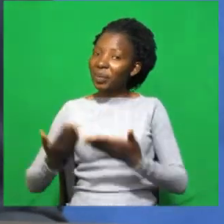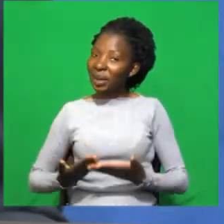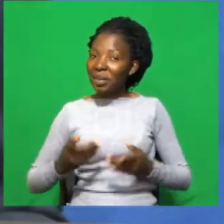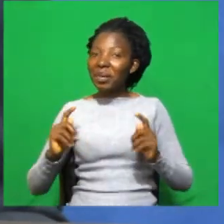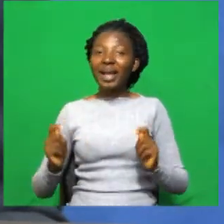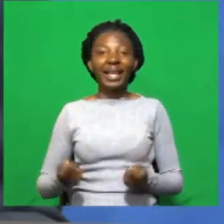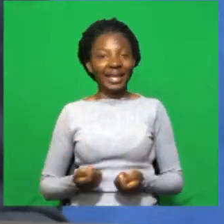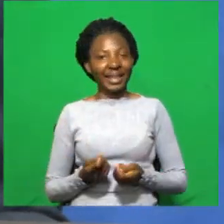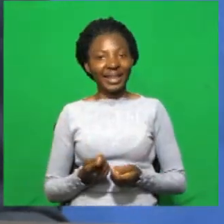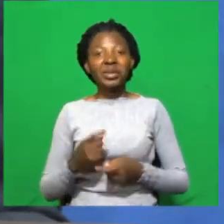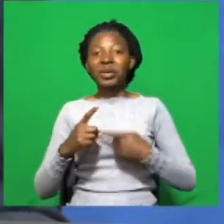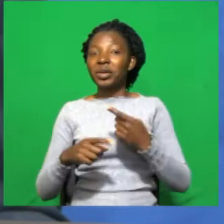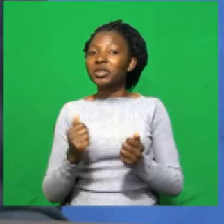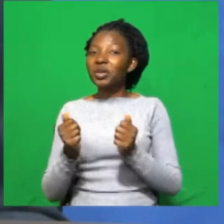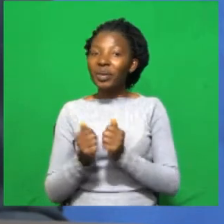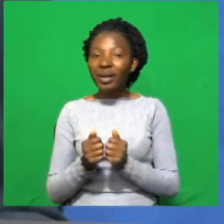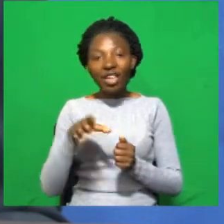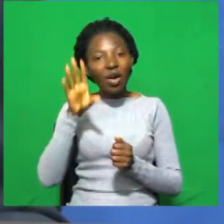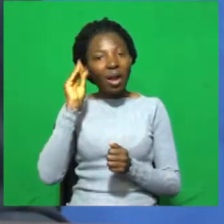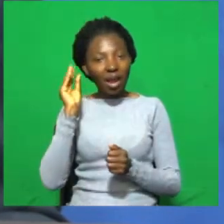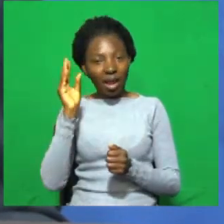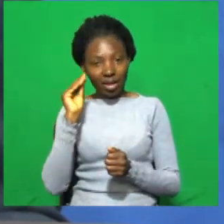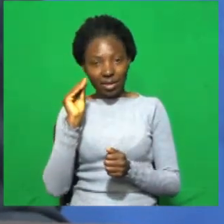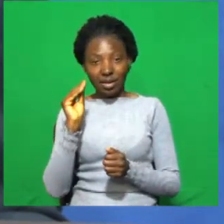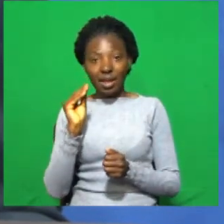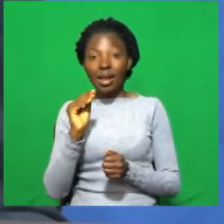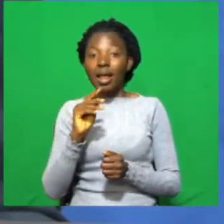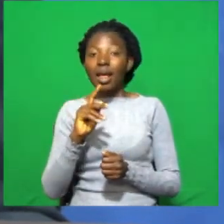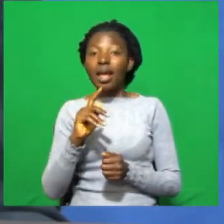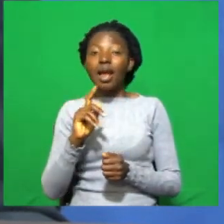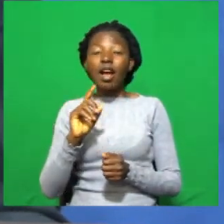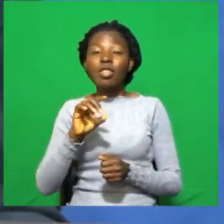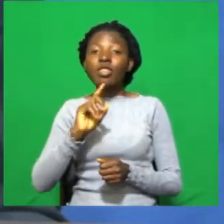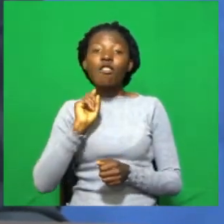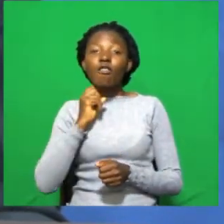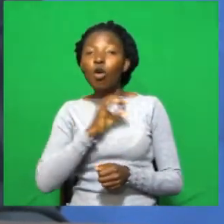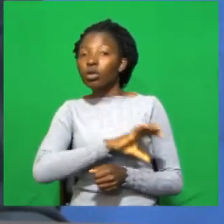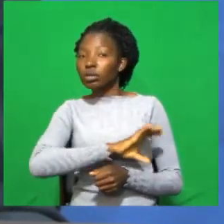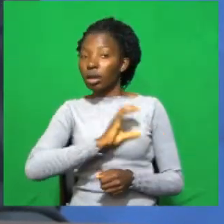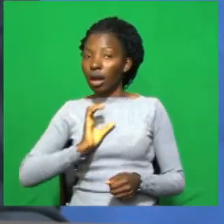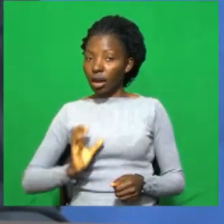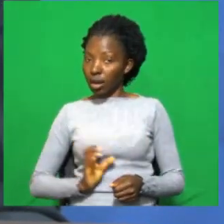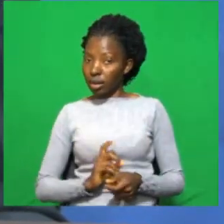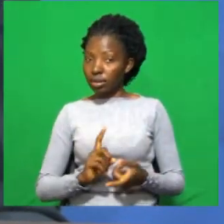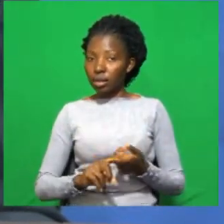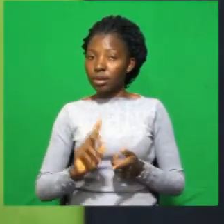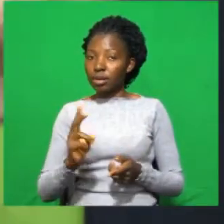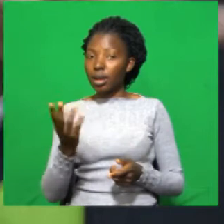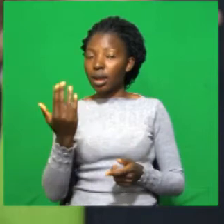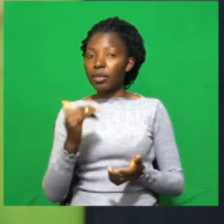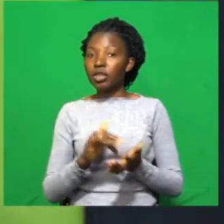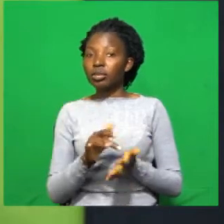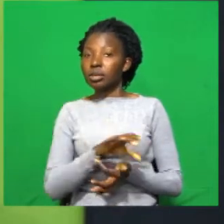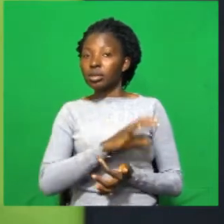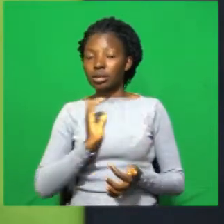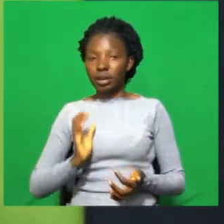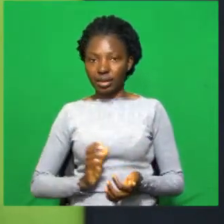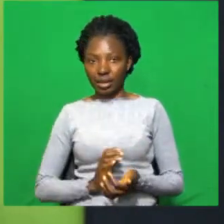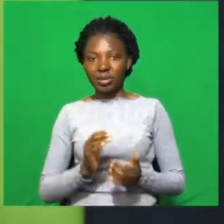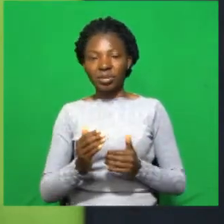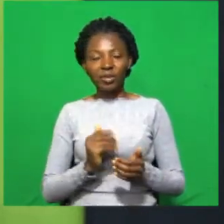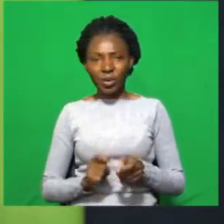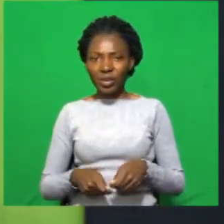Tinomuchingamidzai zvakare vateereri tichienderera mberi nehurukuro yedu Andikristu nekudzoka kwaKristu. Toda kutenda. Yes. Ingopedzisai kametse